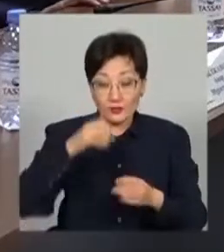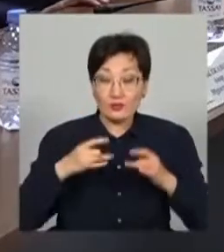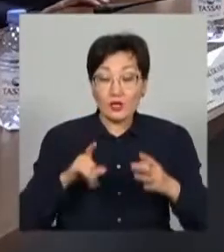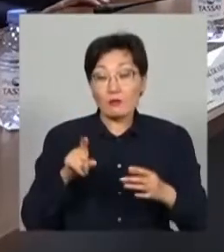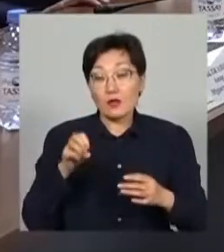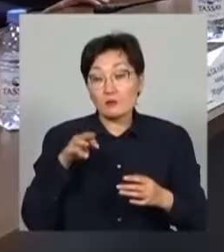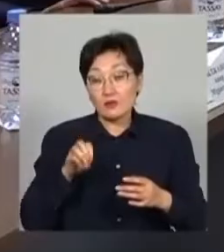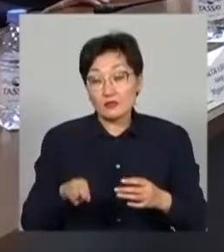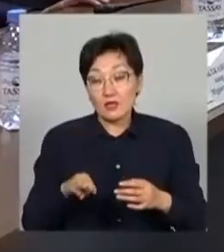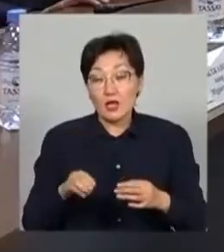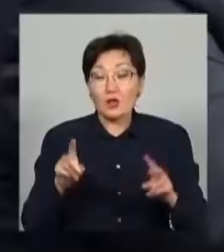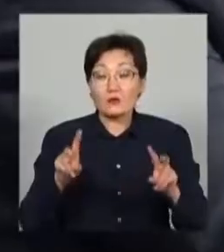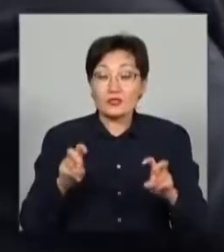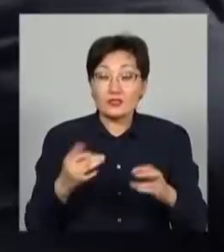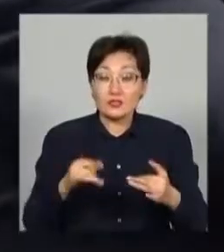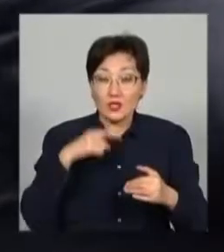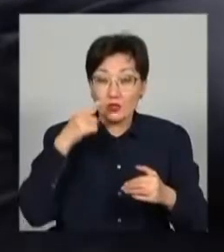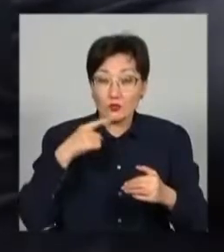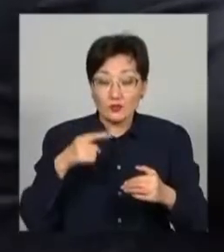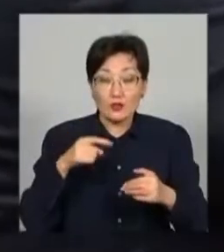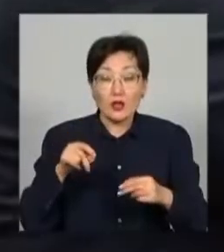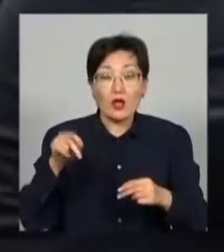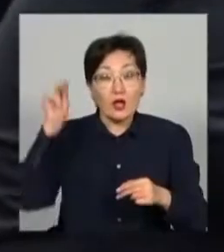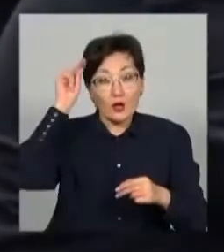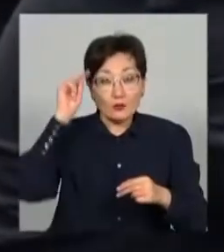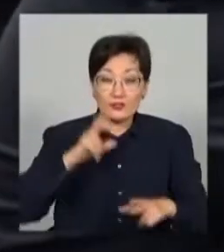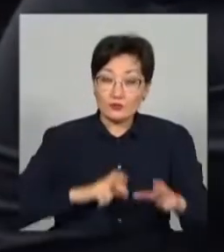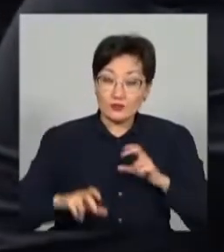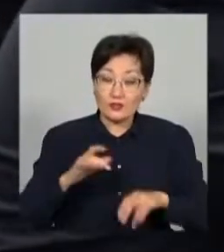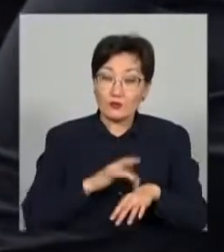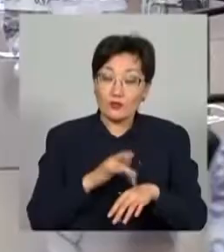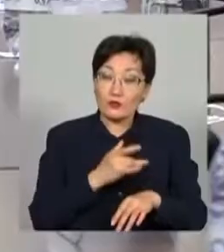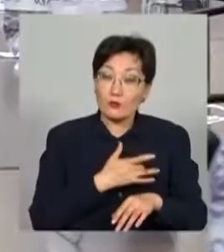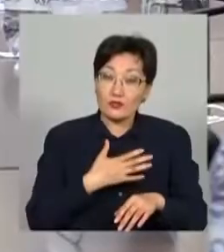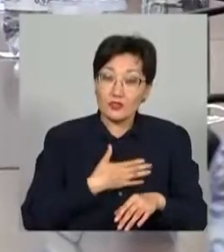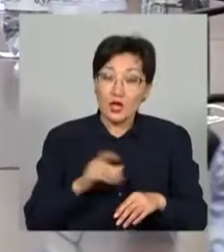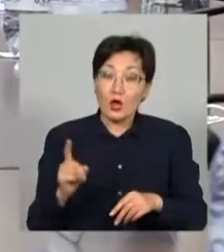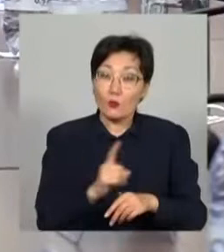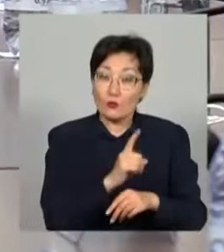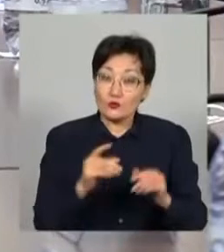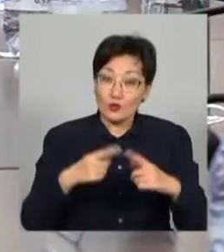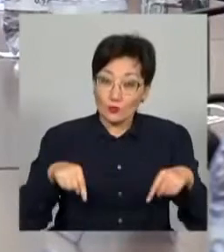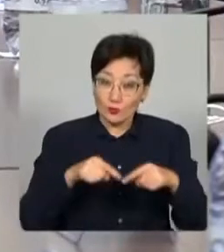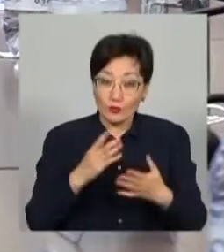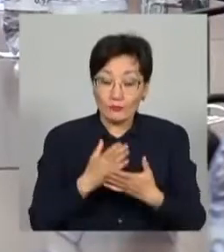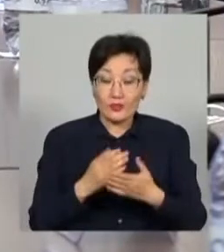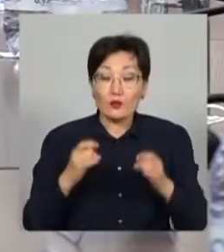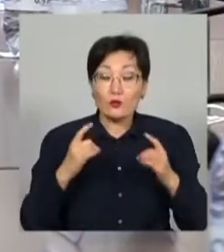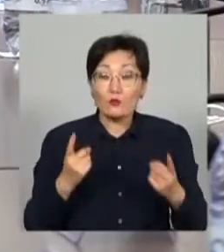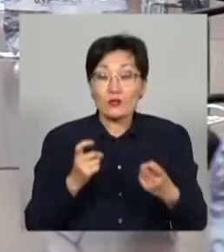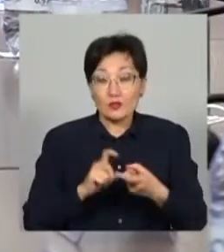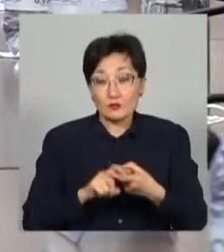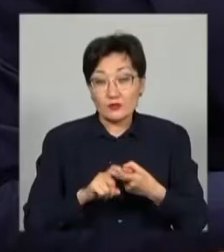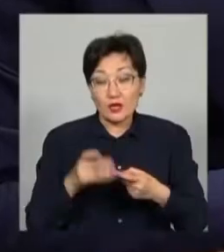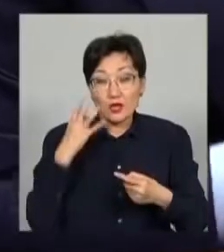Ахмет Байтұрсынұлының атында қазір тіл білімі институты мен жуырда коммуналдық меншікке өткен музей үй бар. Сондай-ақ мерейтой қарсаңында ұлт